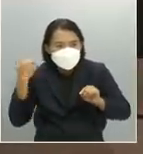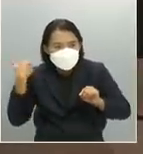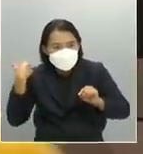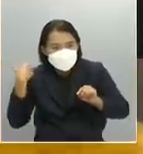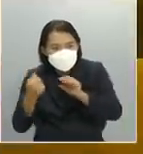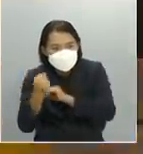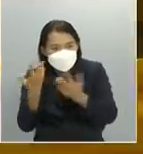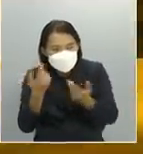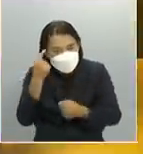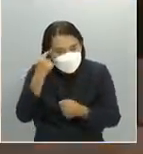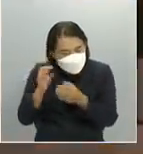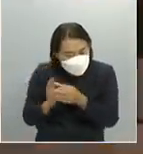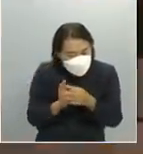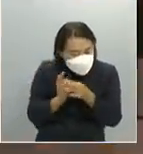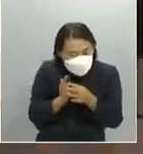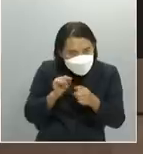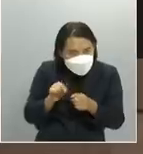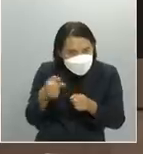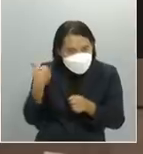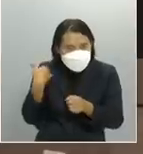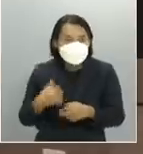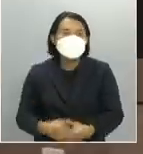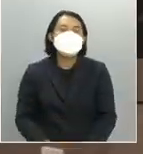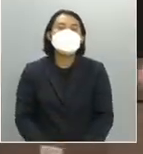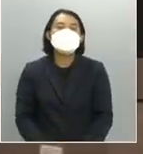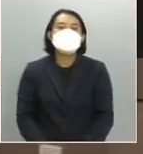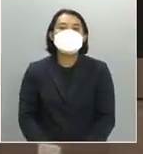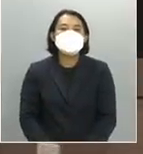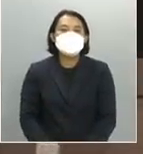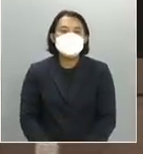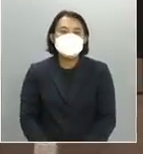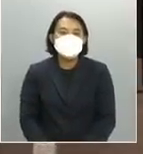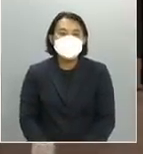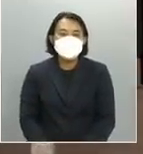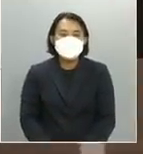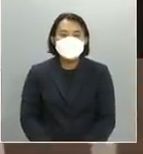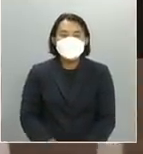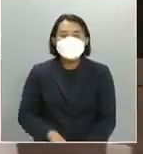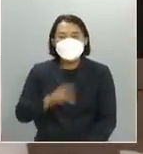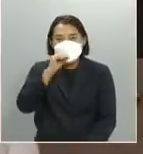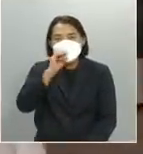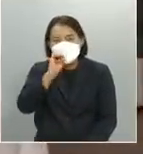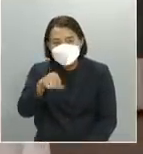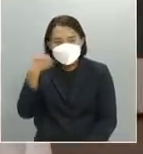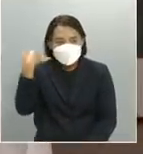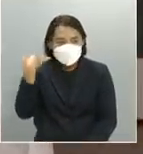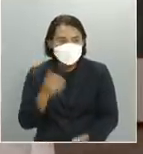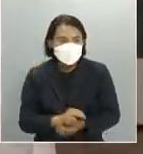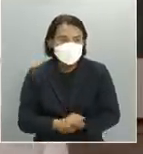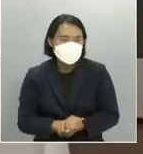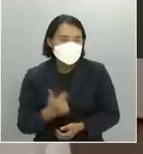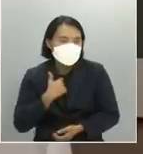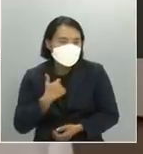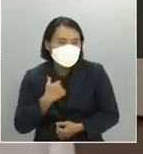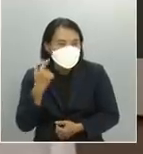มีคนชักใยอยู่ข้างหลังที่มีอำนาจมากกว่าต้องพูดเลยนี่ผมได้ยินมาเป็นความจริงผมได้ยินม